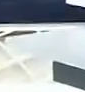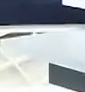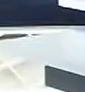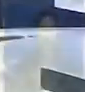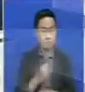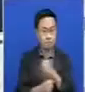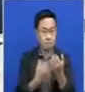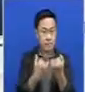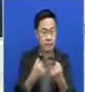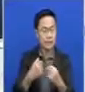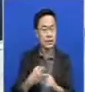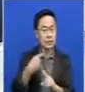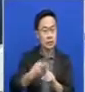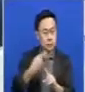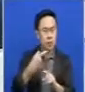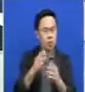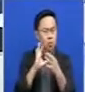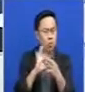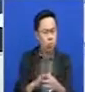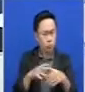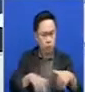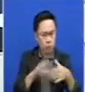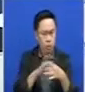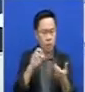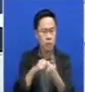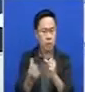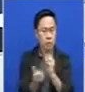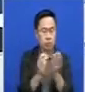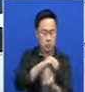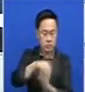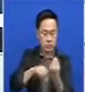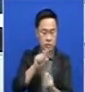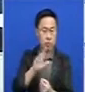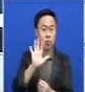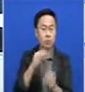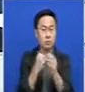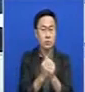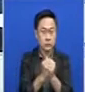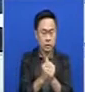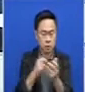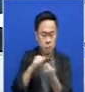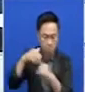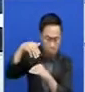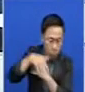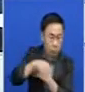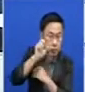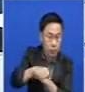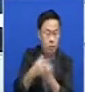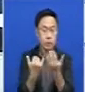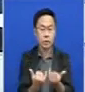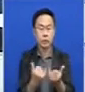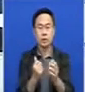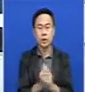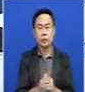ตั้งแต่ต้นปีที่ผ่านมานะครับหลายคนกังวลกับสัญญาณการชะลอตัวของเศรษฐกิจยักษ์ใหญ่อย่างประเทศจีนนะคุณอาชวินล่าสุดครับปรากฏ